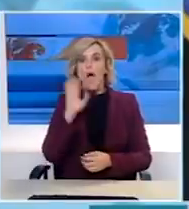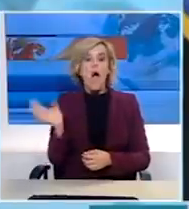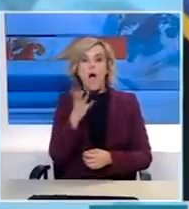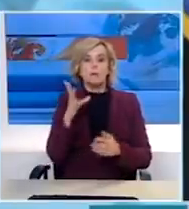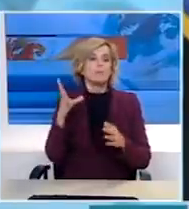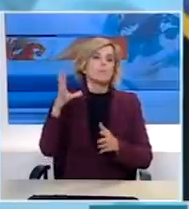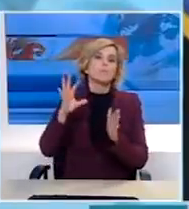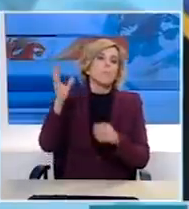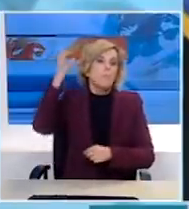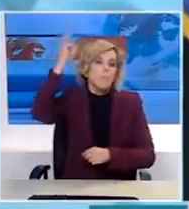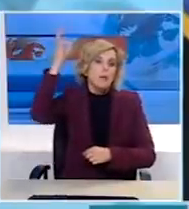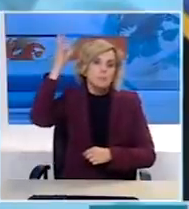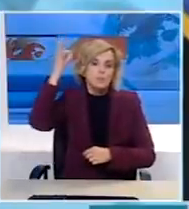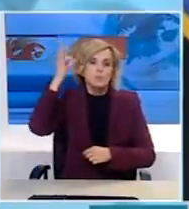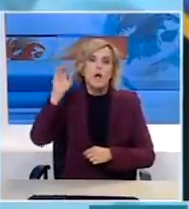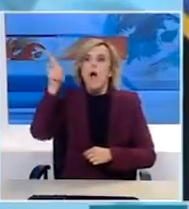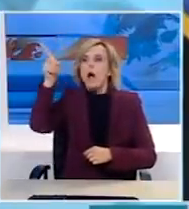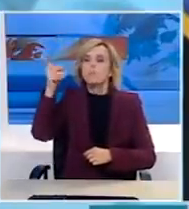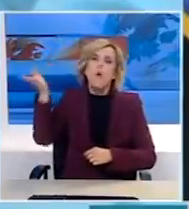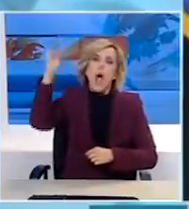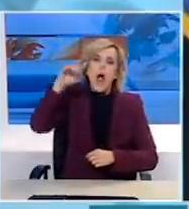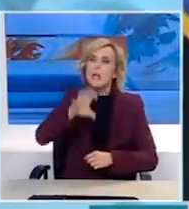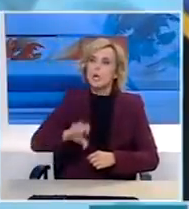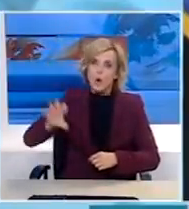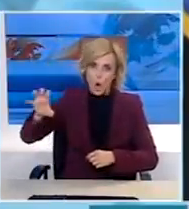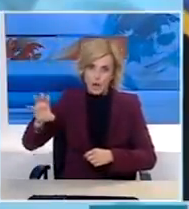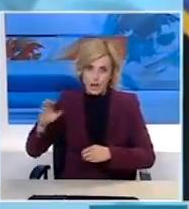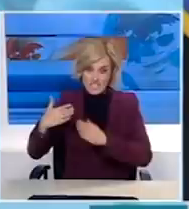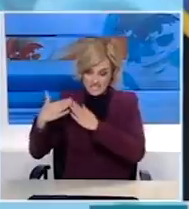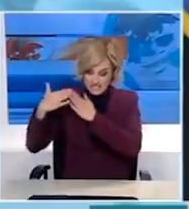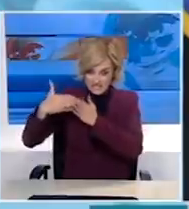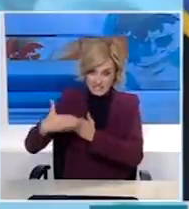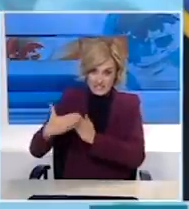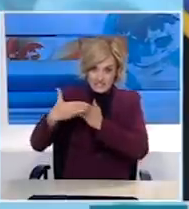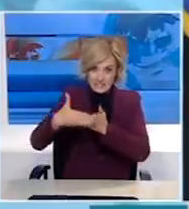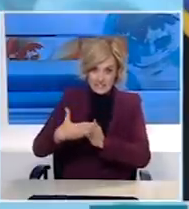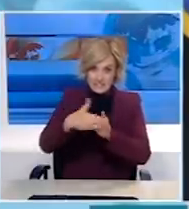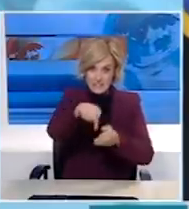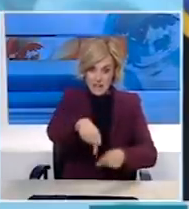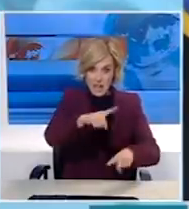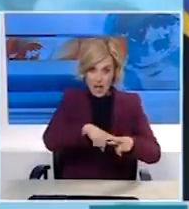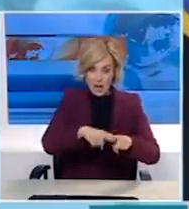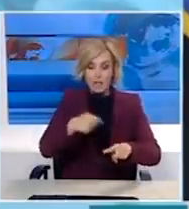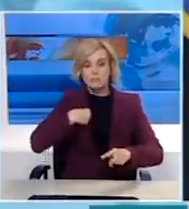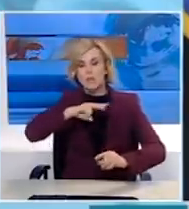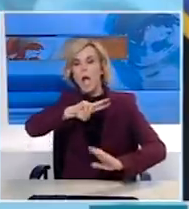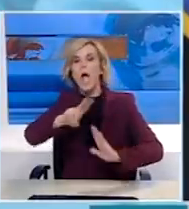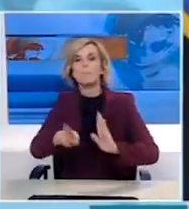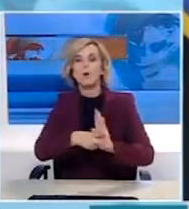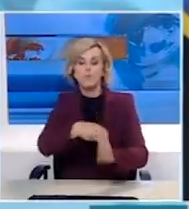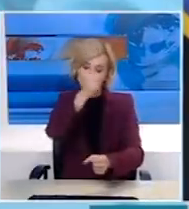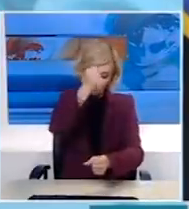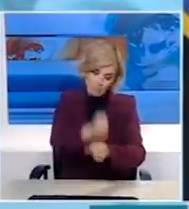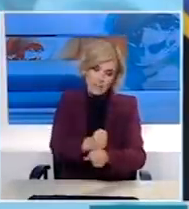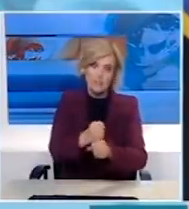επικράτεια, απαγορεύτηκε από τις λιμενικές αρχές ο κατάπλους και αποβίβαση των επιβατών τους. Σε μια μόνο περίπτωση υπήρξε παραβίαση της εν λόγω εντολής και κινήθηκαν εναντίον